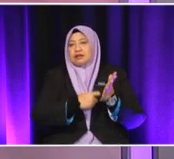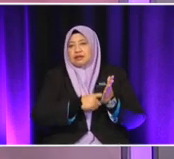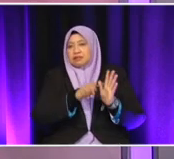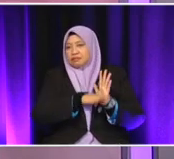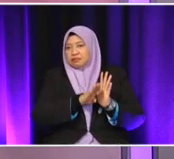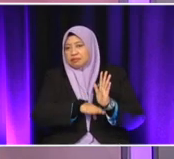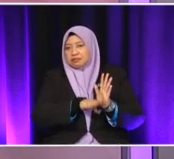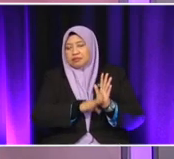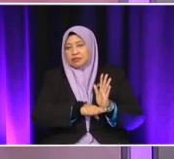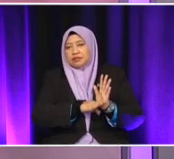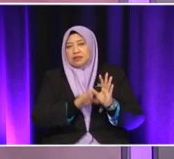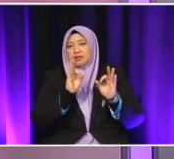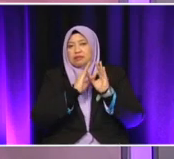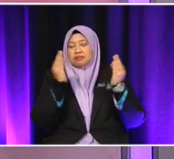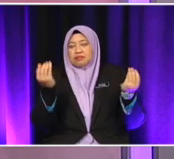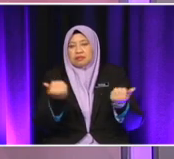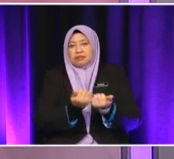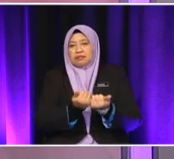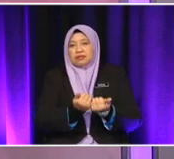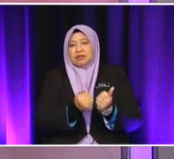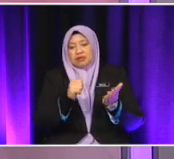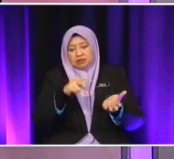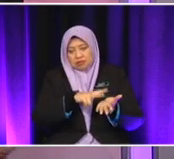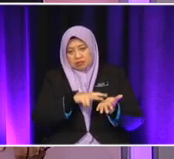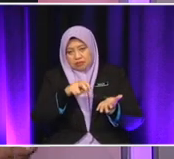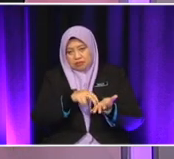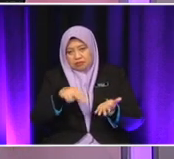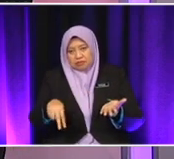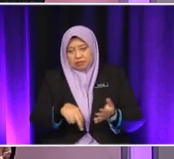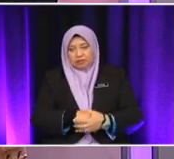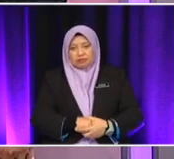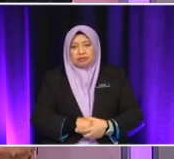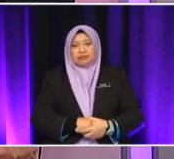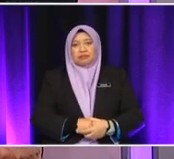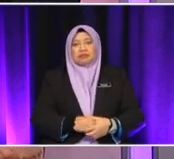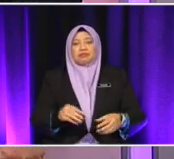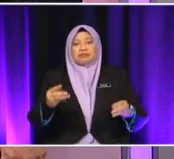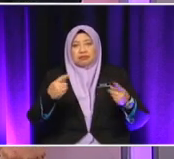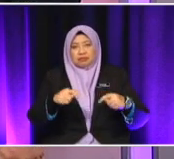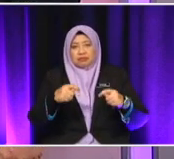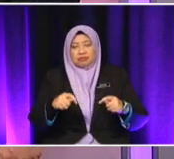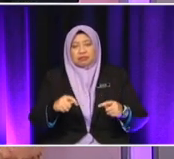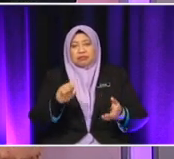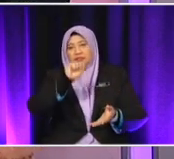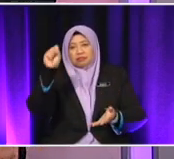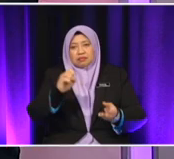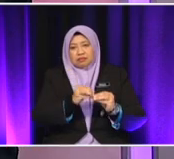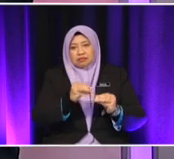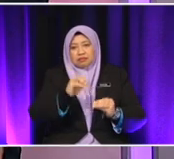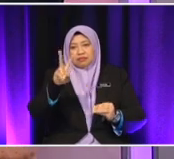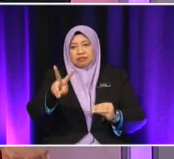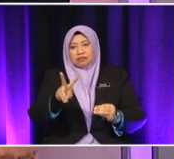Firma ataupun pengeluaran juga akan turut jatuh Oke dalam soal yang kedua oke